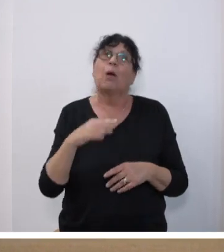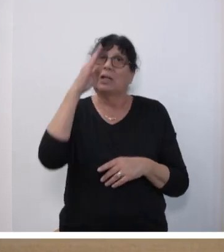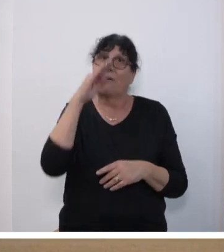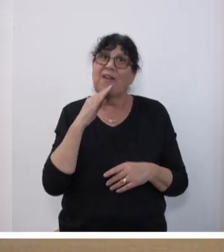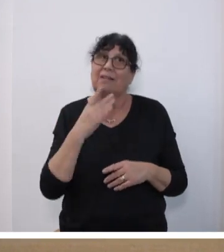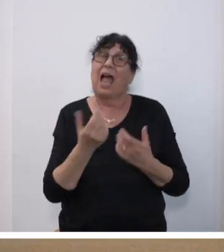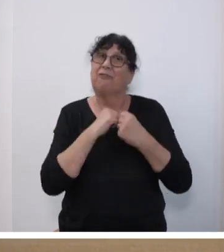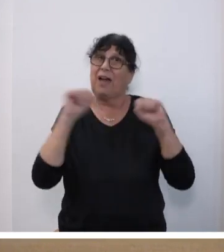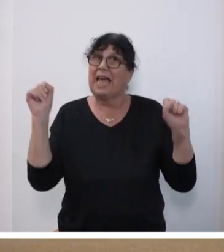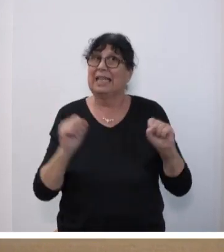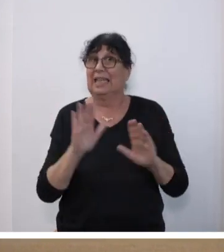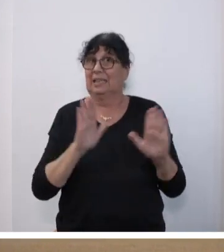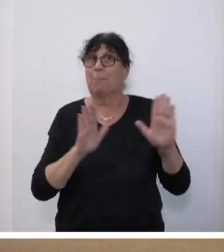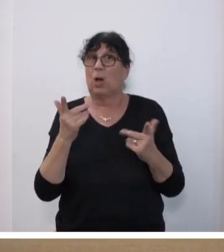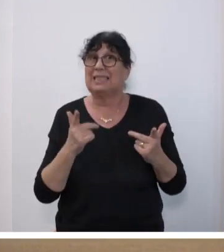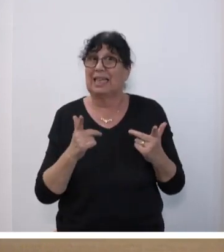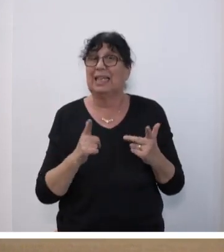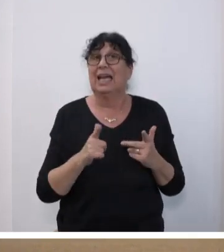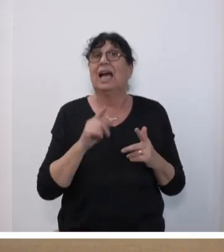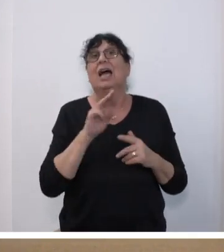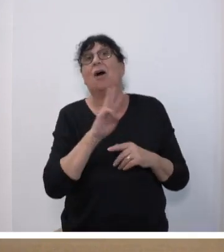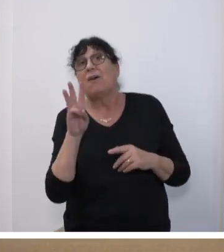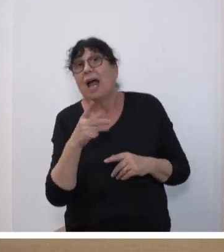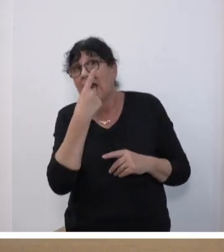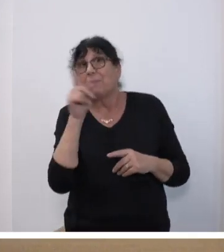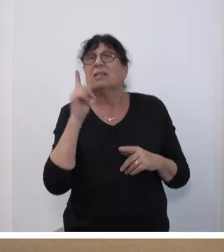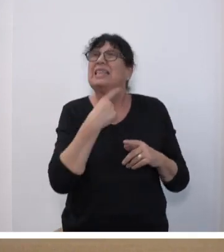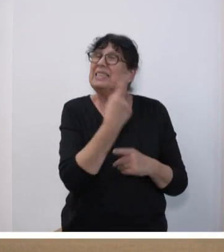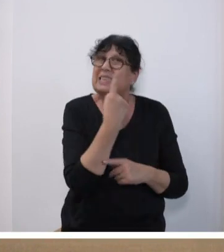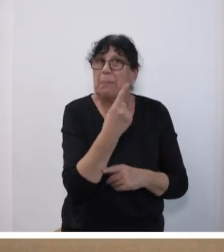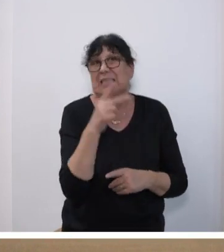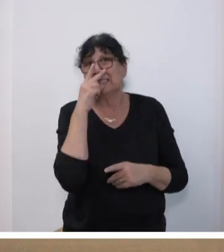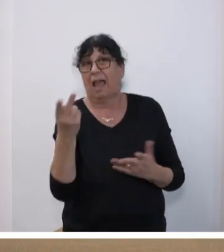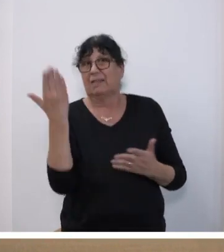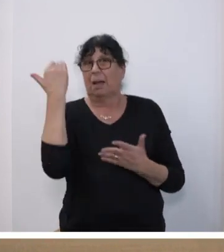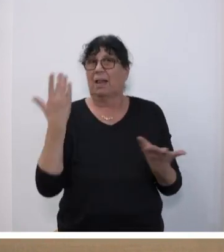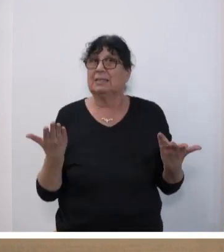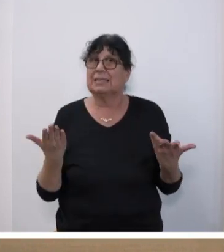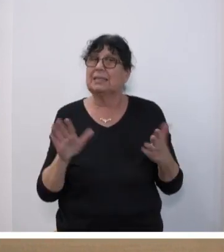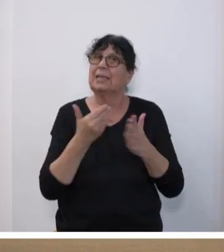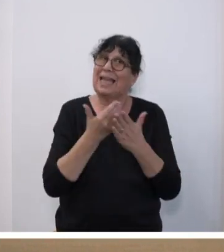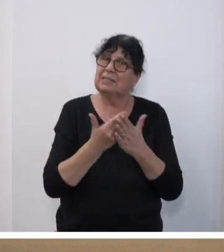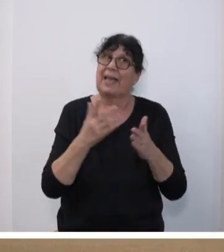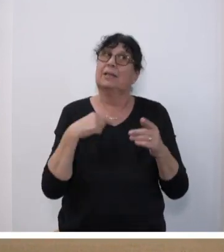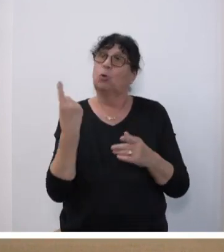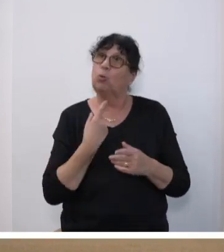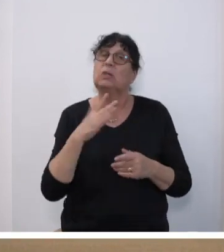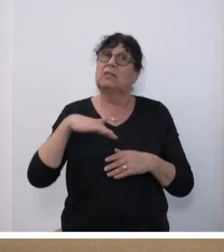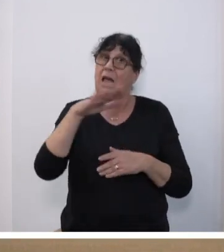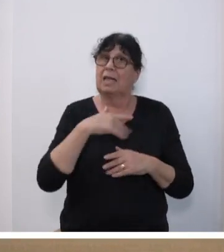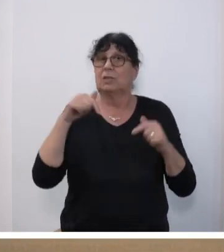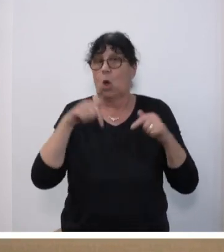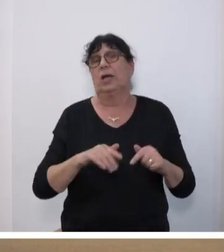freiheitlichen Demokratie. Sie hatten es in Weimar selbst mit ihren eigenen Augen gesehen. Deshalb ist unser Land heute eine wehrhafte